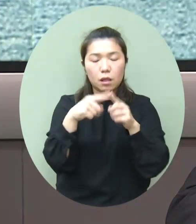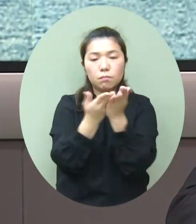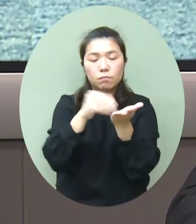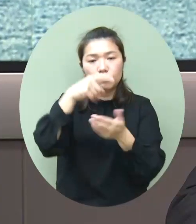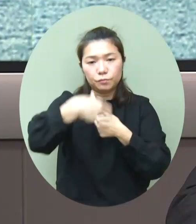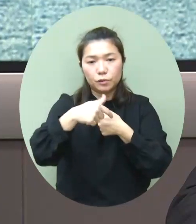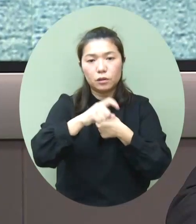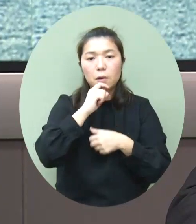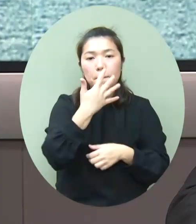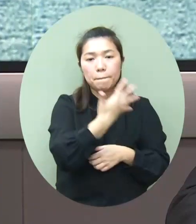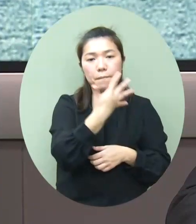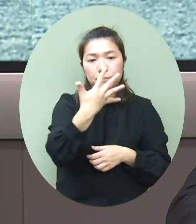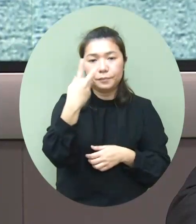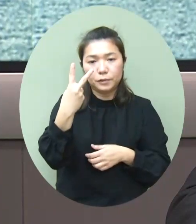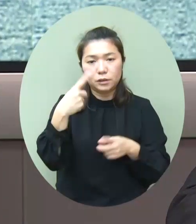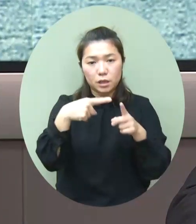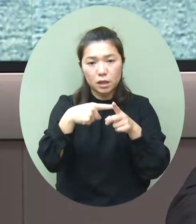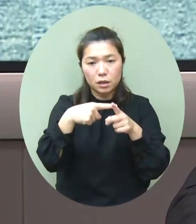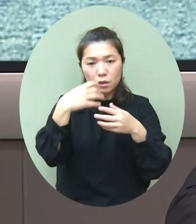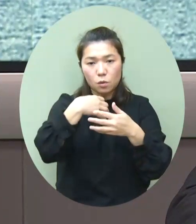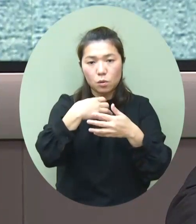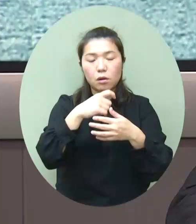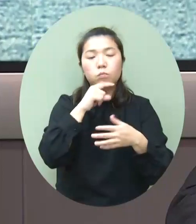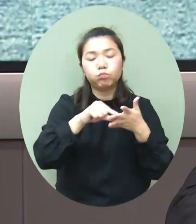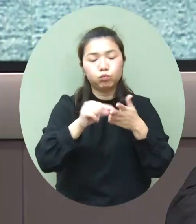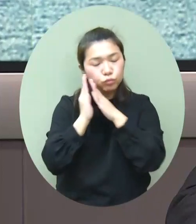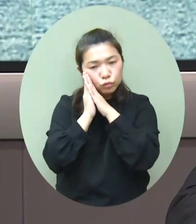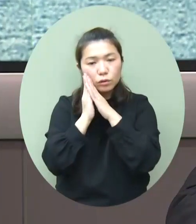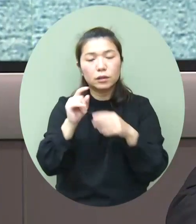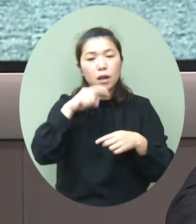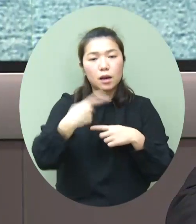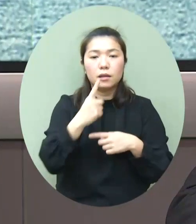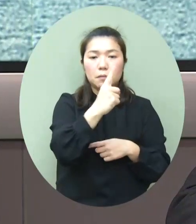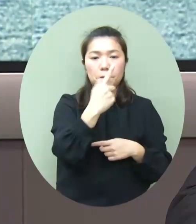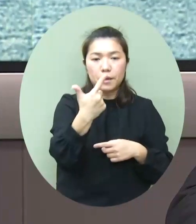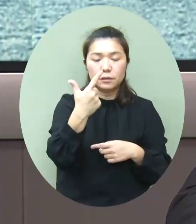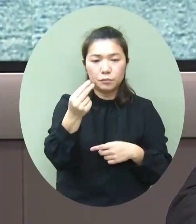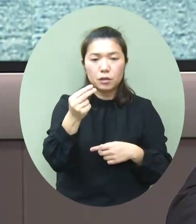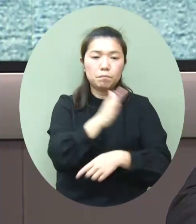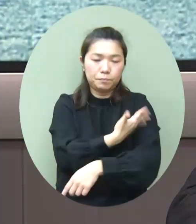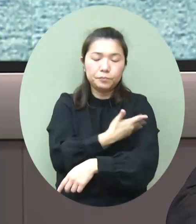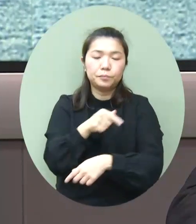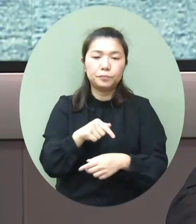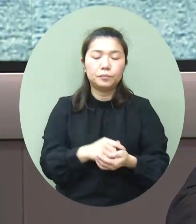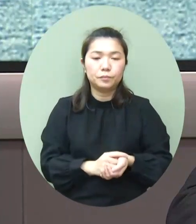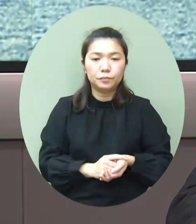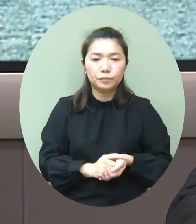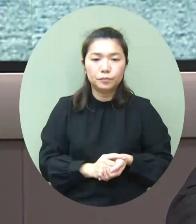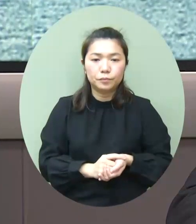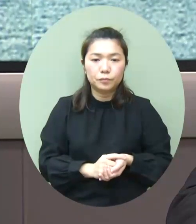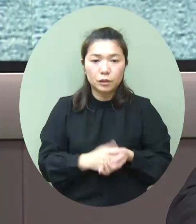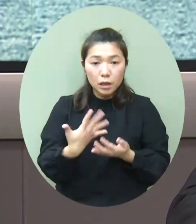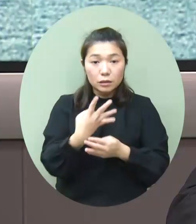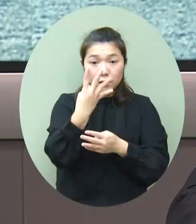是739名的病人，其中就是552是院